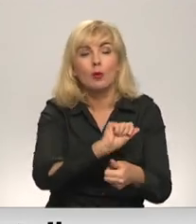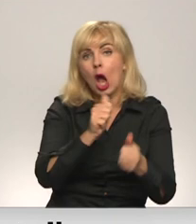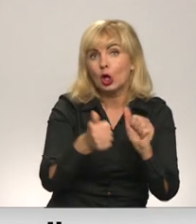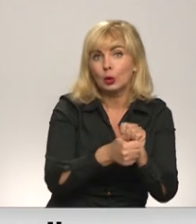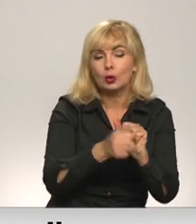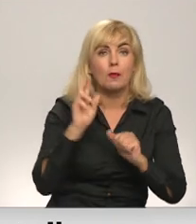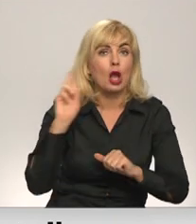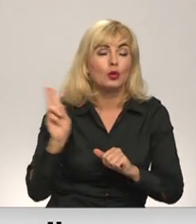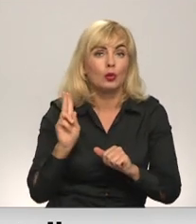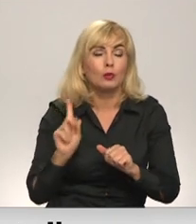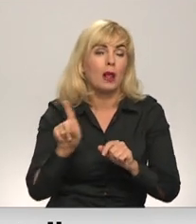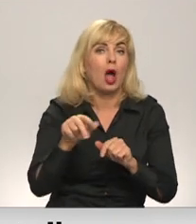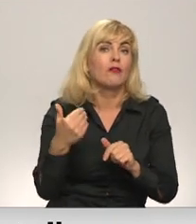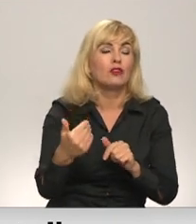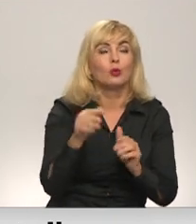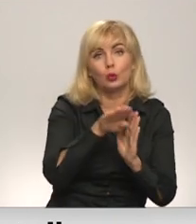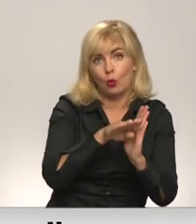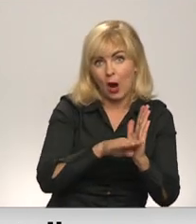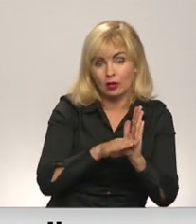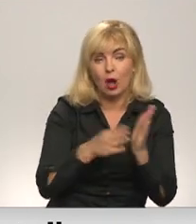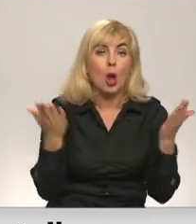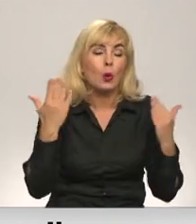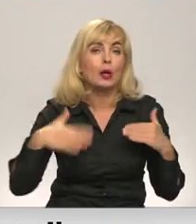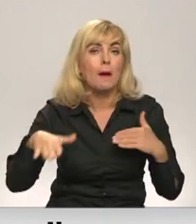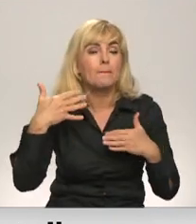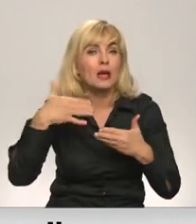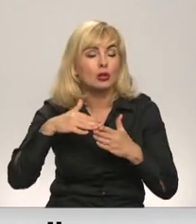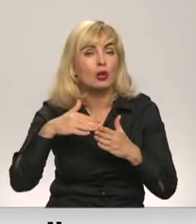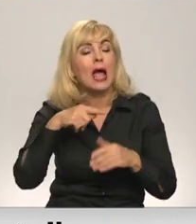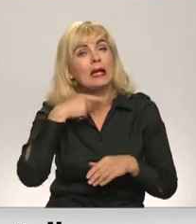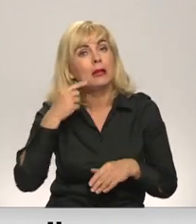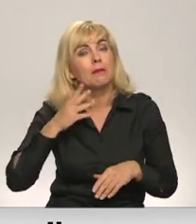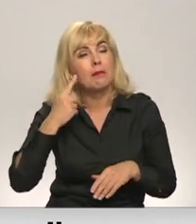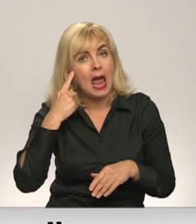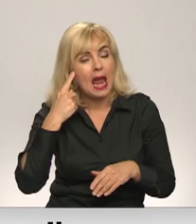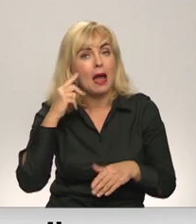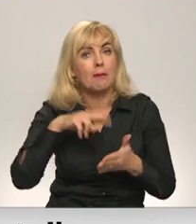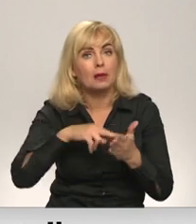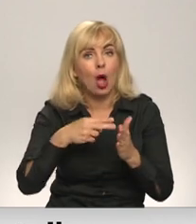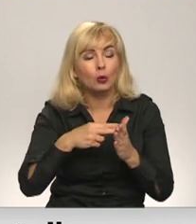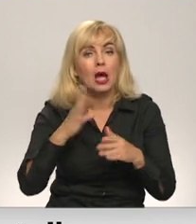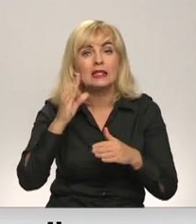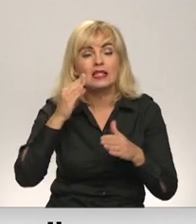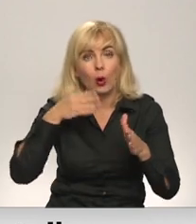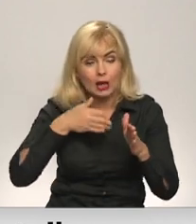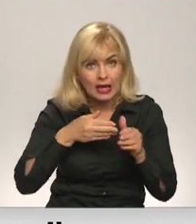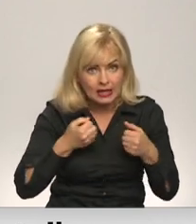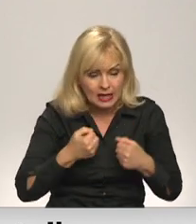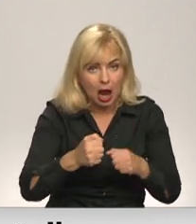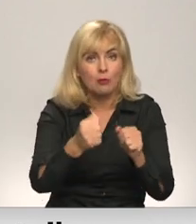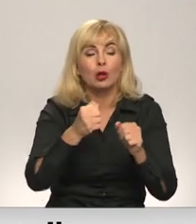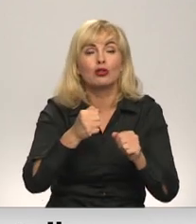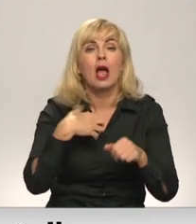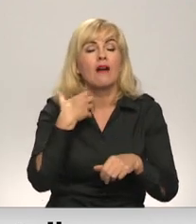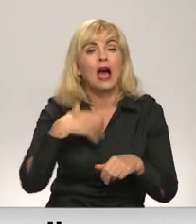grozījumus Jūrmalas saistošajos noteikumos, kur ar pilsētas doma bija iecerējusi, ka caurlaides iebraukšanai pilsētā turpmāk būs nepieciešamas